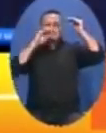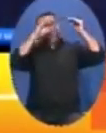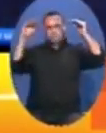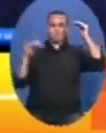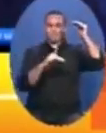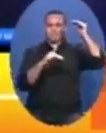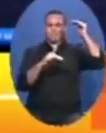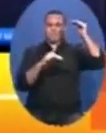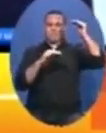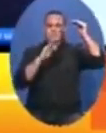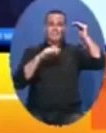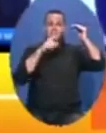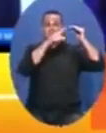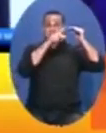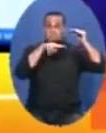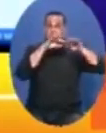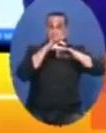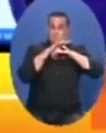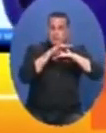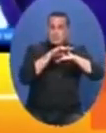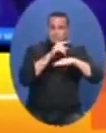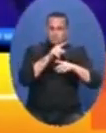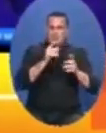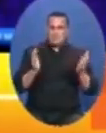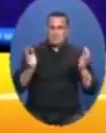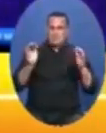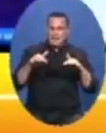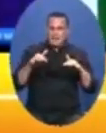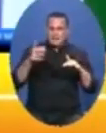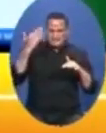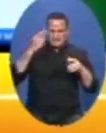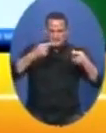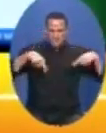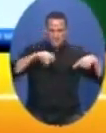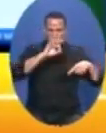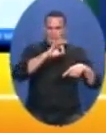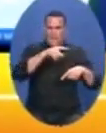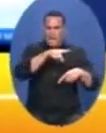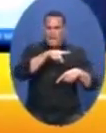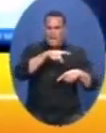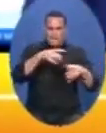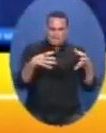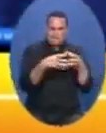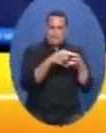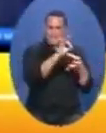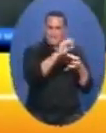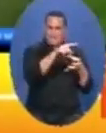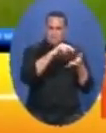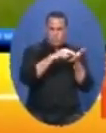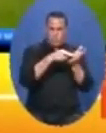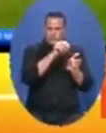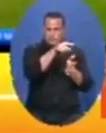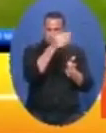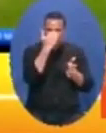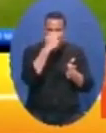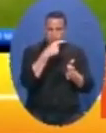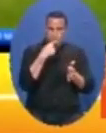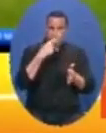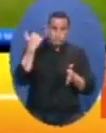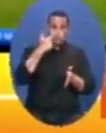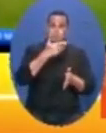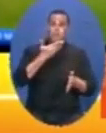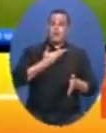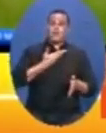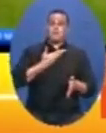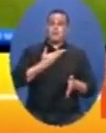המטרה שלה. יש לה מנהיג שבכנס של, בוועידת המפלגה של חודש, של סוף השנה שעברה, הוא קיבל הרשאה